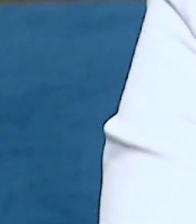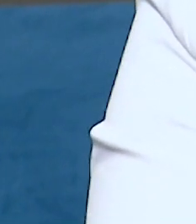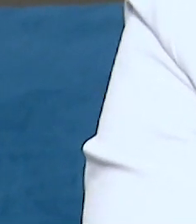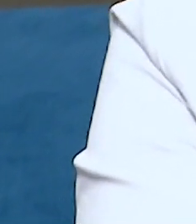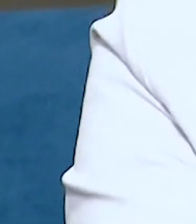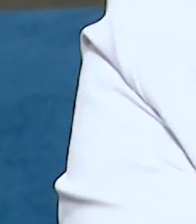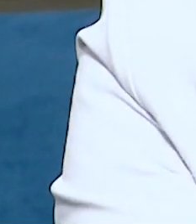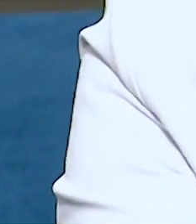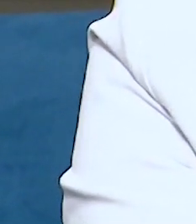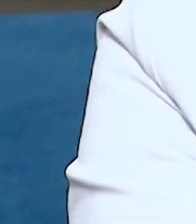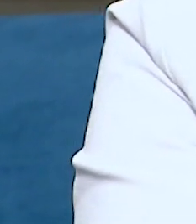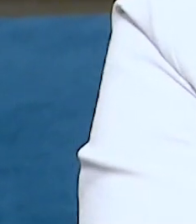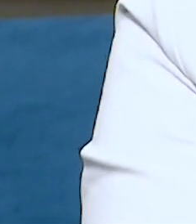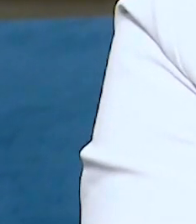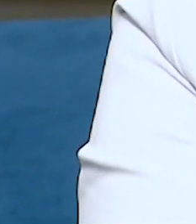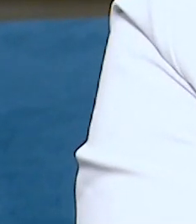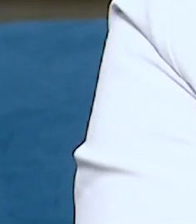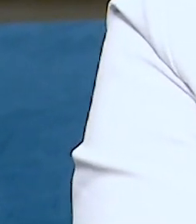نعيش عن بعض